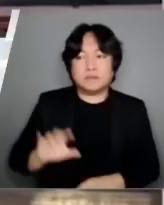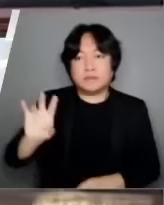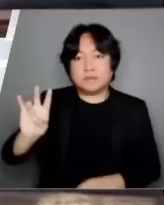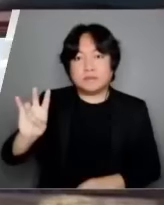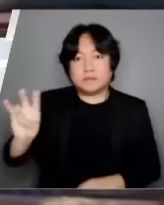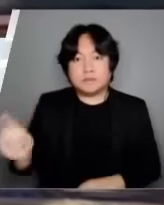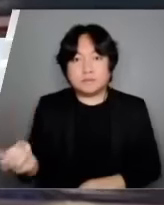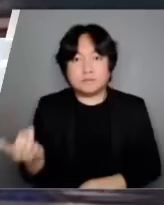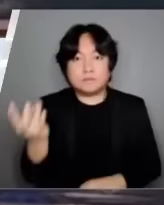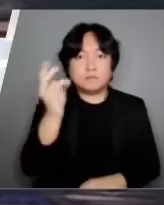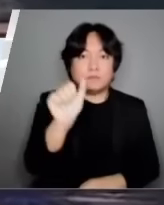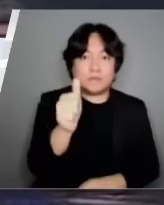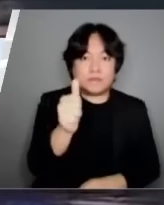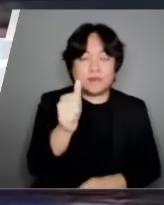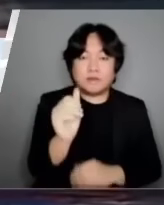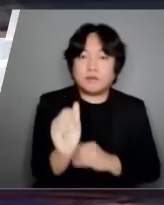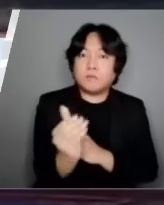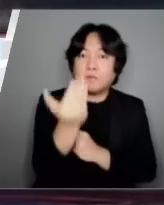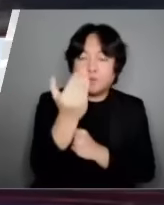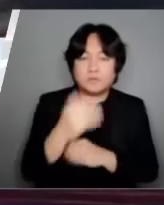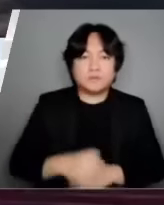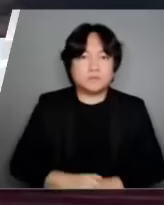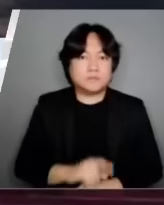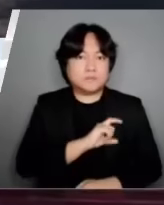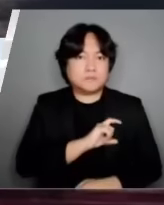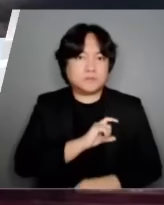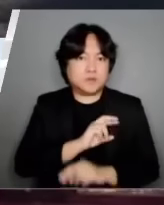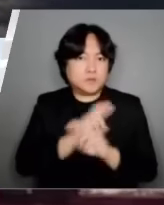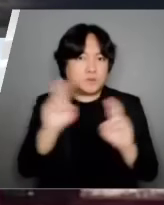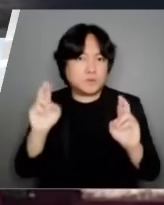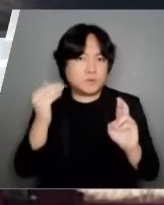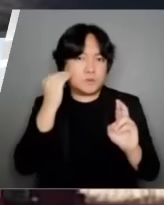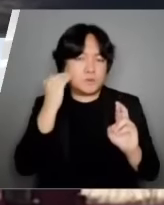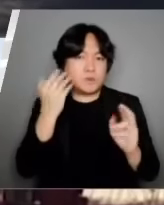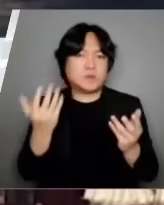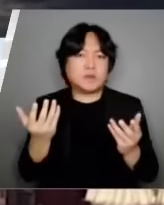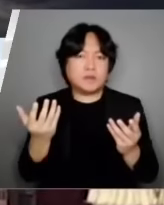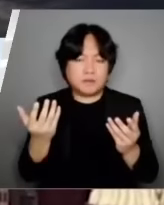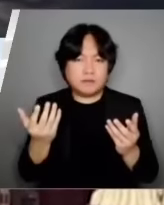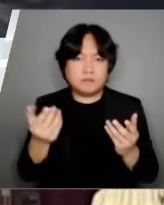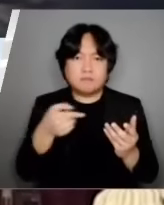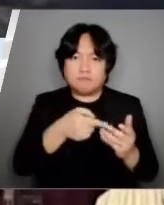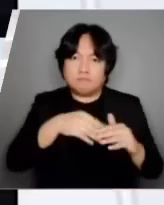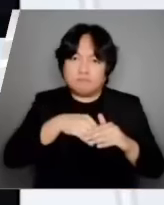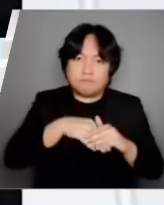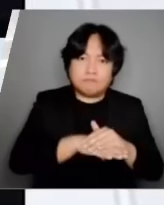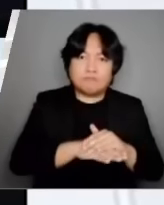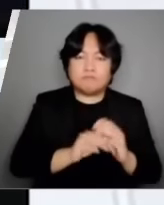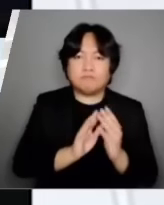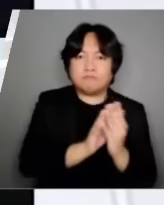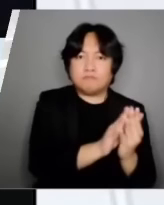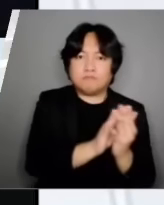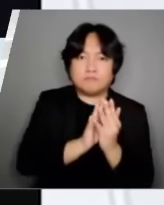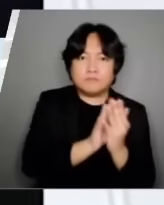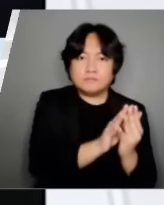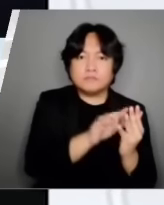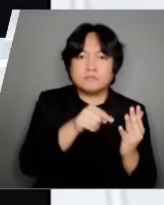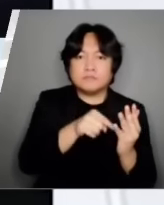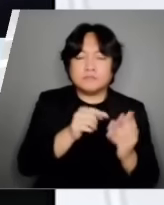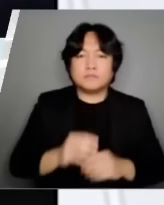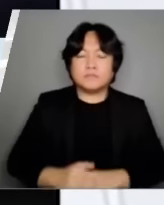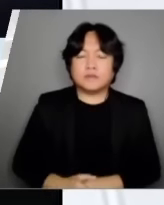PNP sa paggamit sa kanilang ground penetrating radar sa katedral. Ito yung kagamitan na nakaka-detect ng